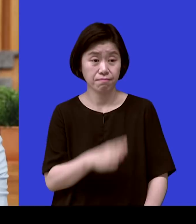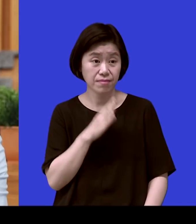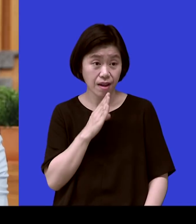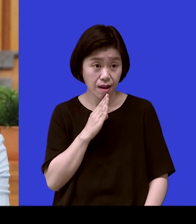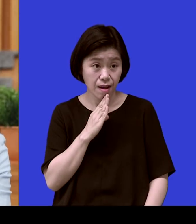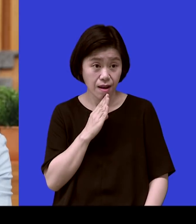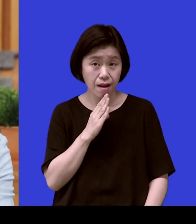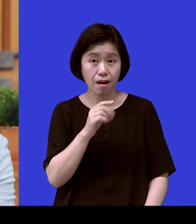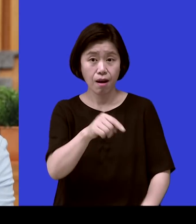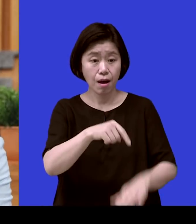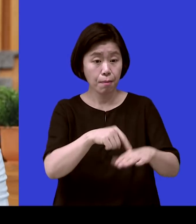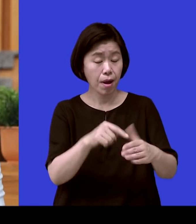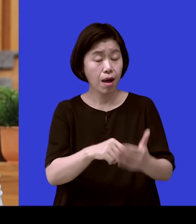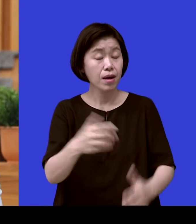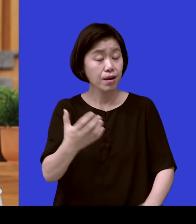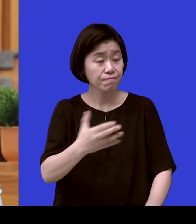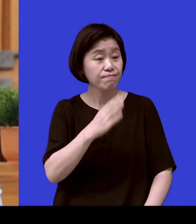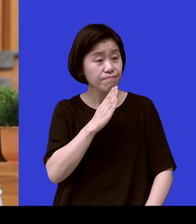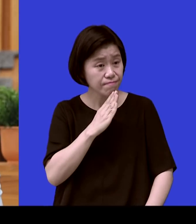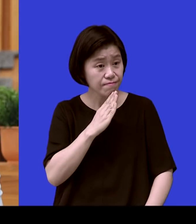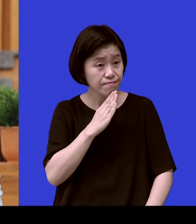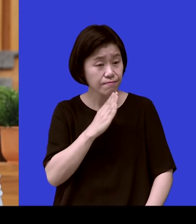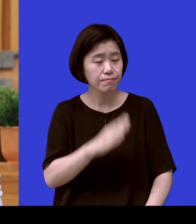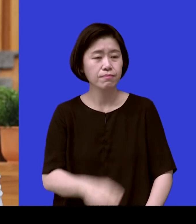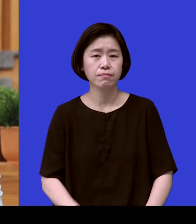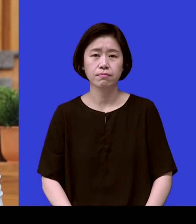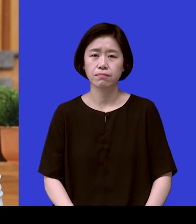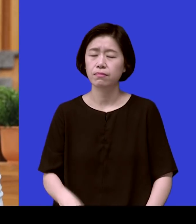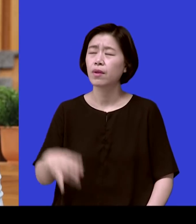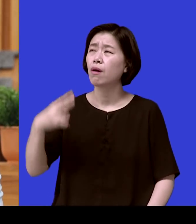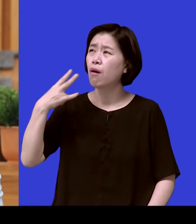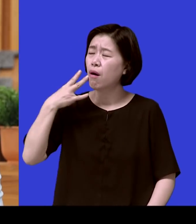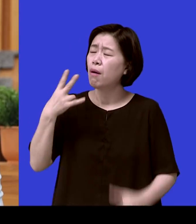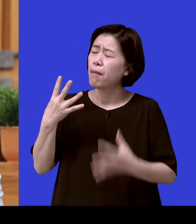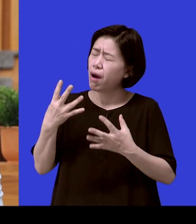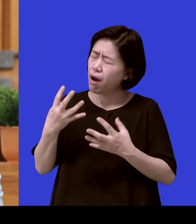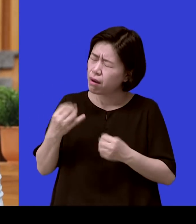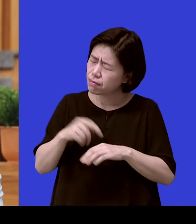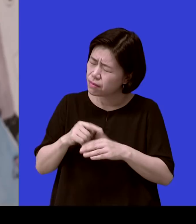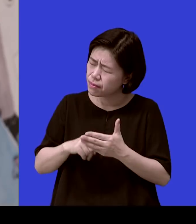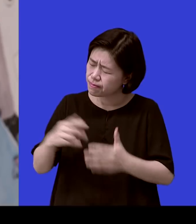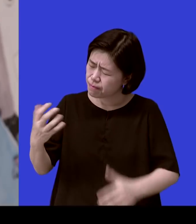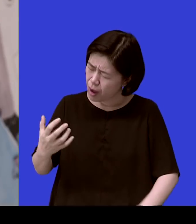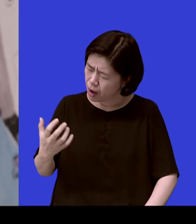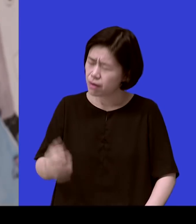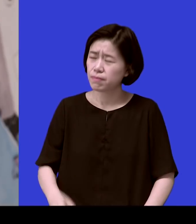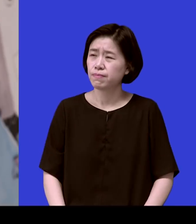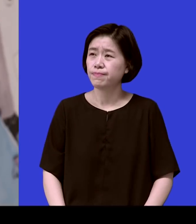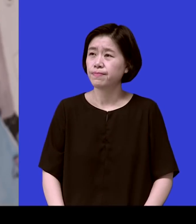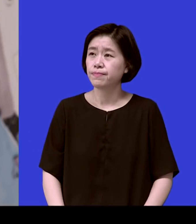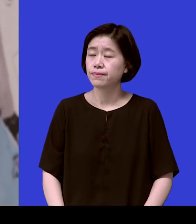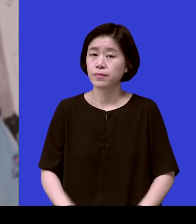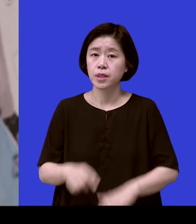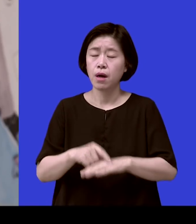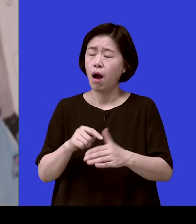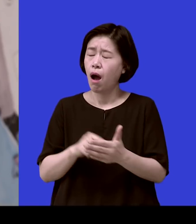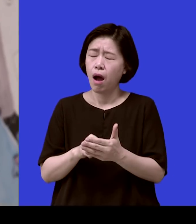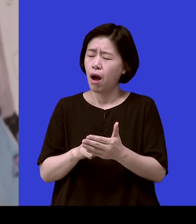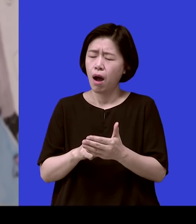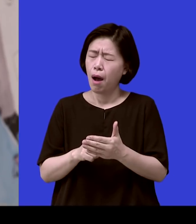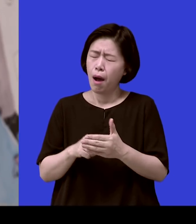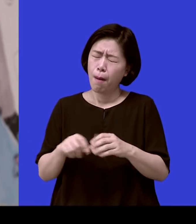그렇지, 마음이 너무 아프지? 네, 정말 너무 많이 아파서 가슴이 없는 것